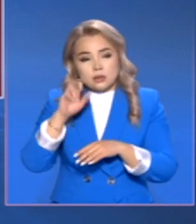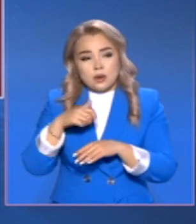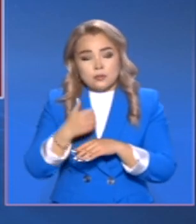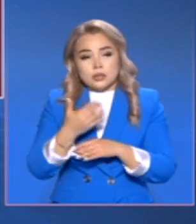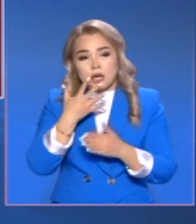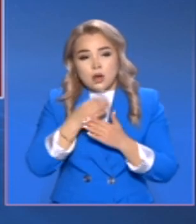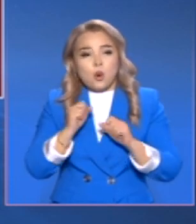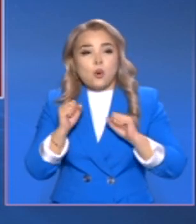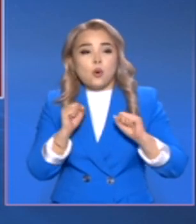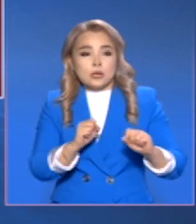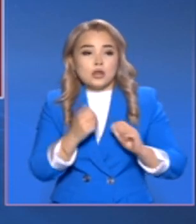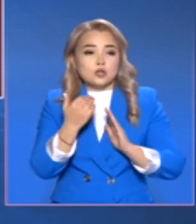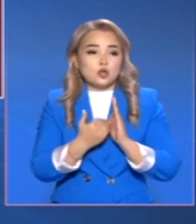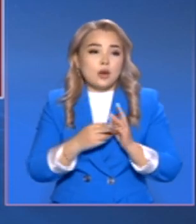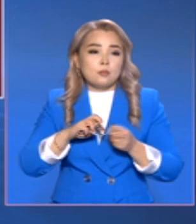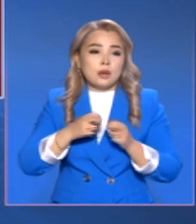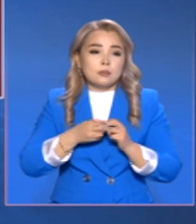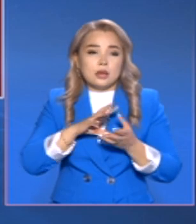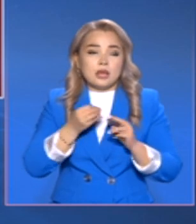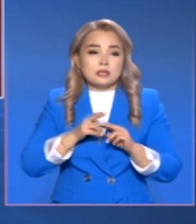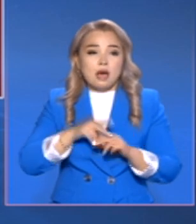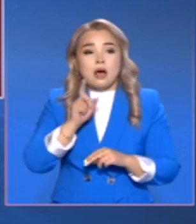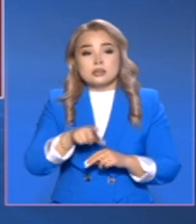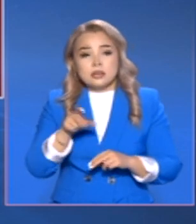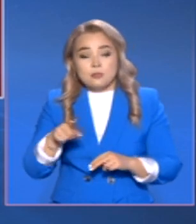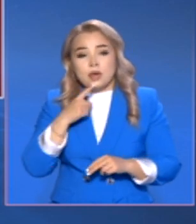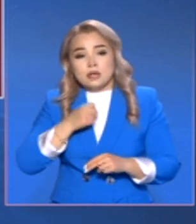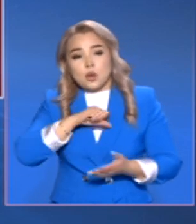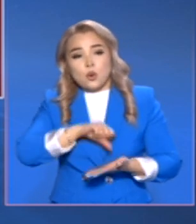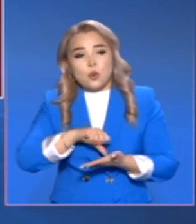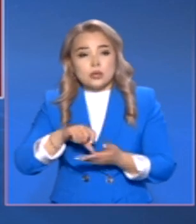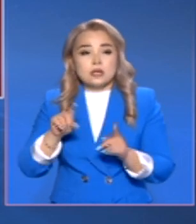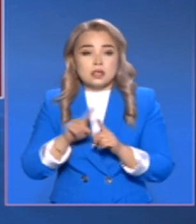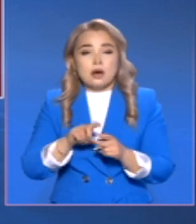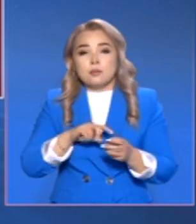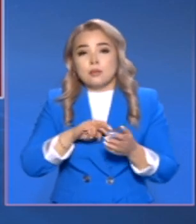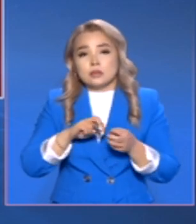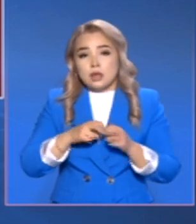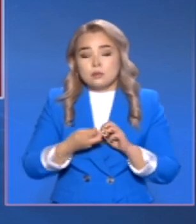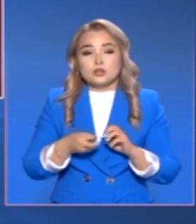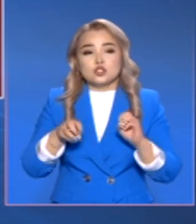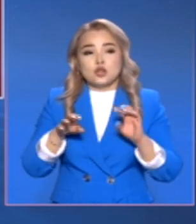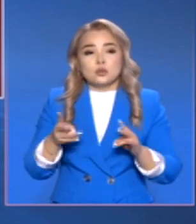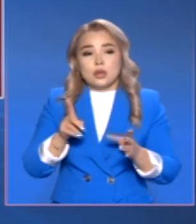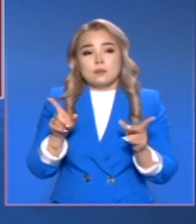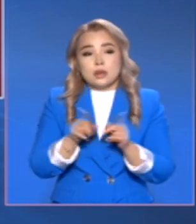қорғау саласындағы жүйелі проблема. Азаматтар, әскер өкілдері бұл мәселені бірігіп шешуі